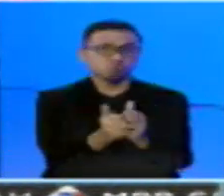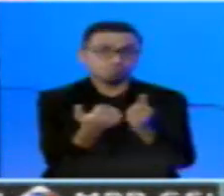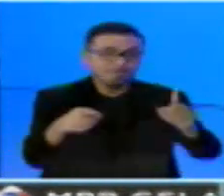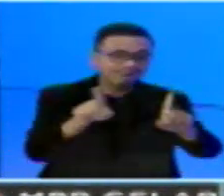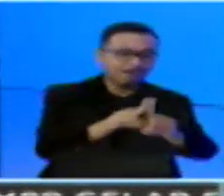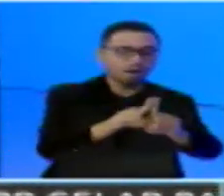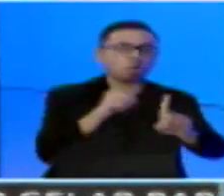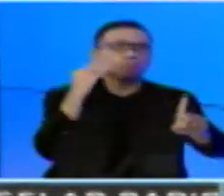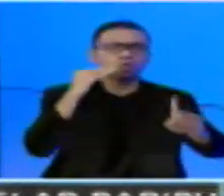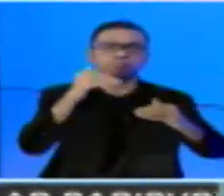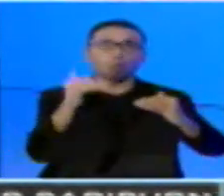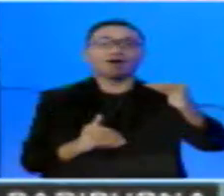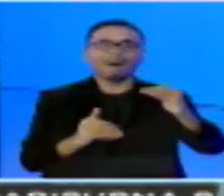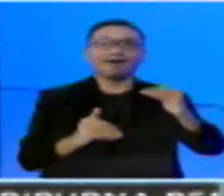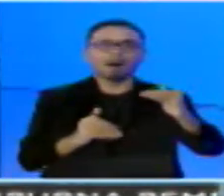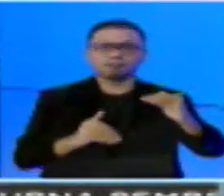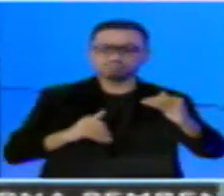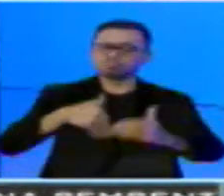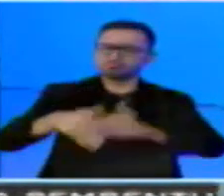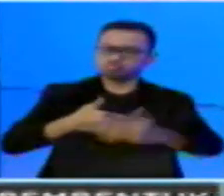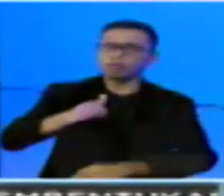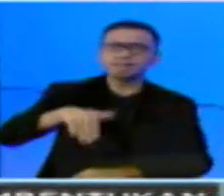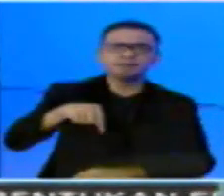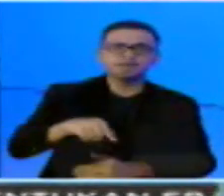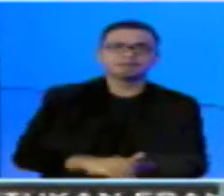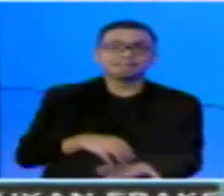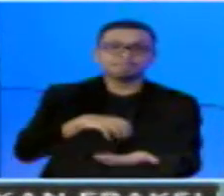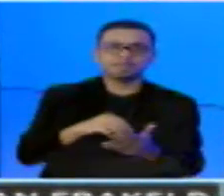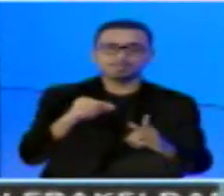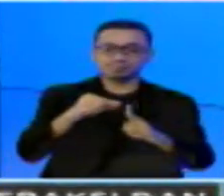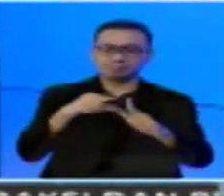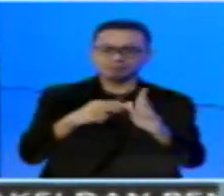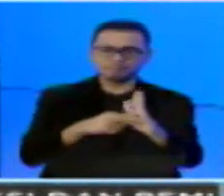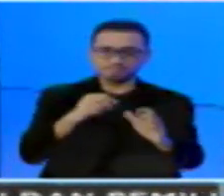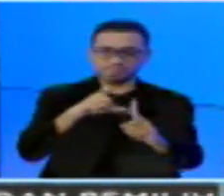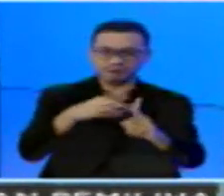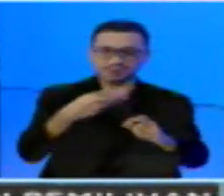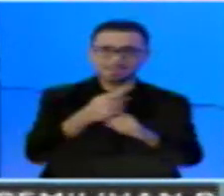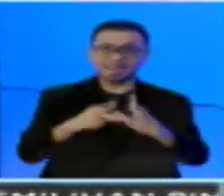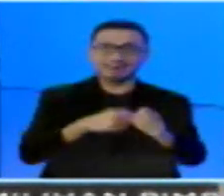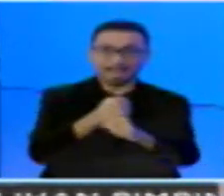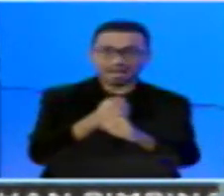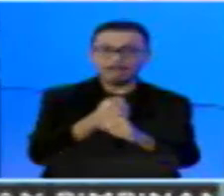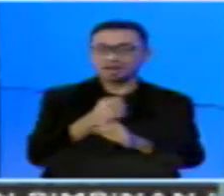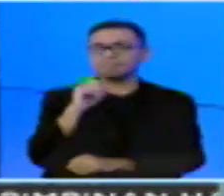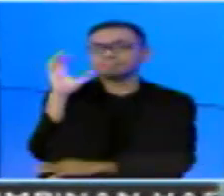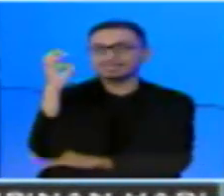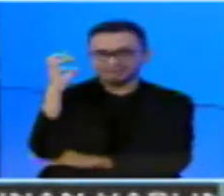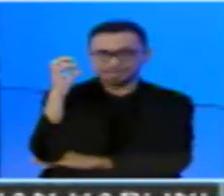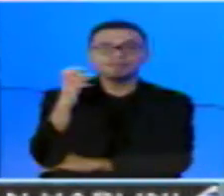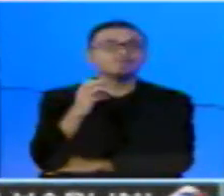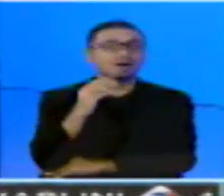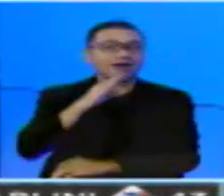umur, faktanya, masih terjadi. Di Pandeglang, Banten, seorang siswi SMP diduga memanipulasi usia dari 15